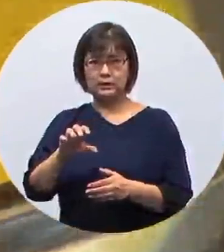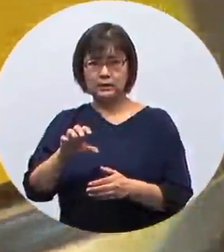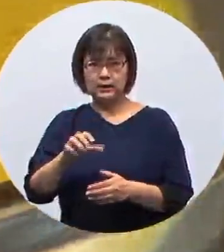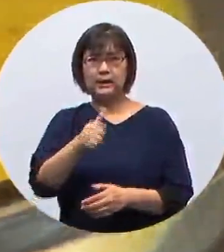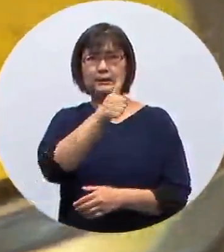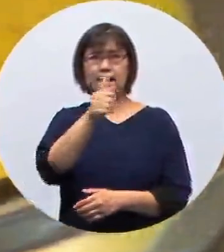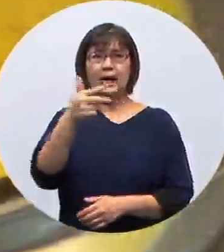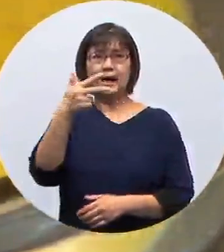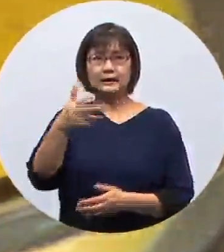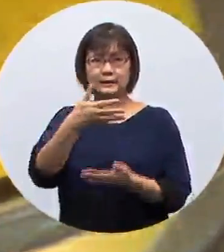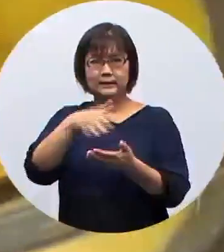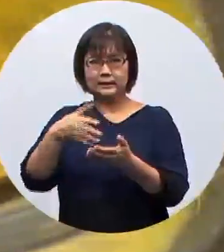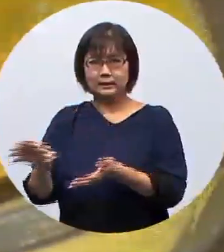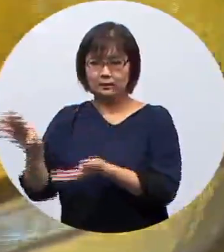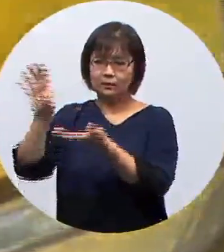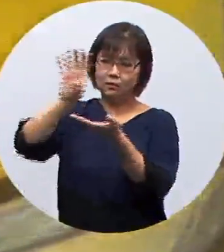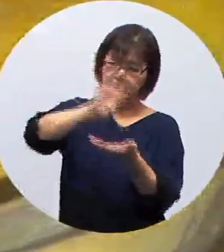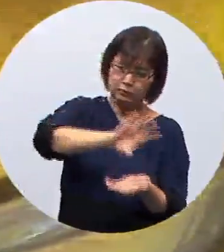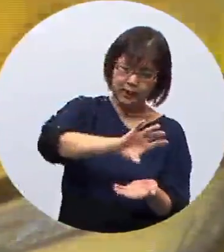ですね。